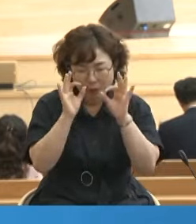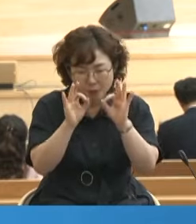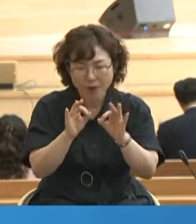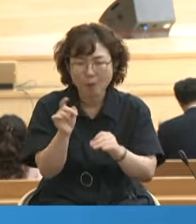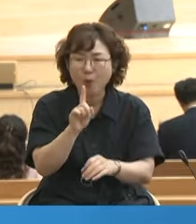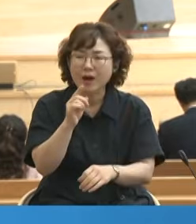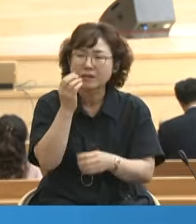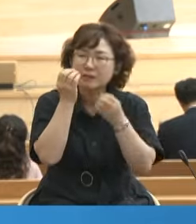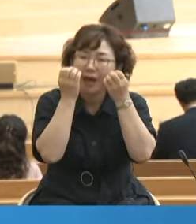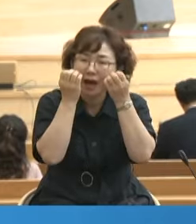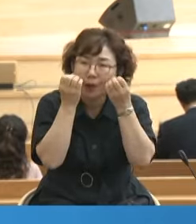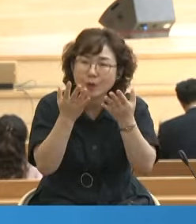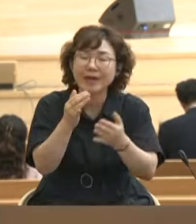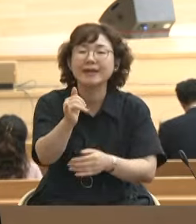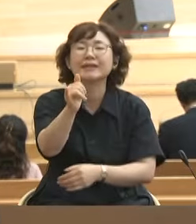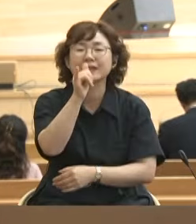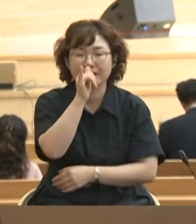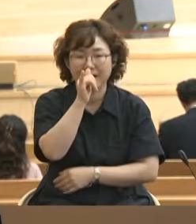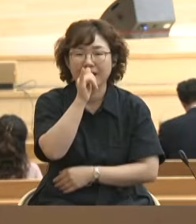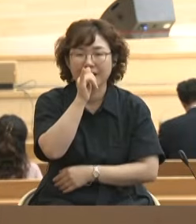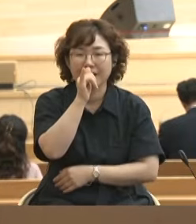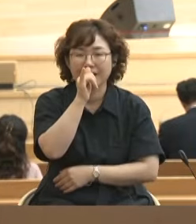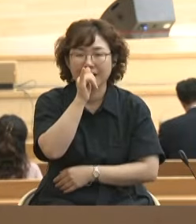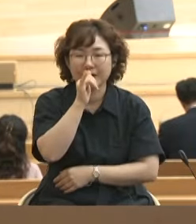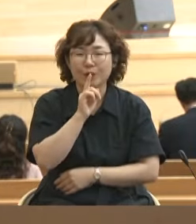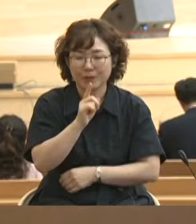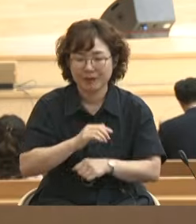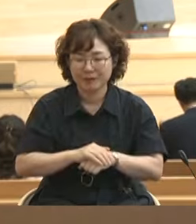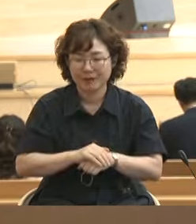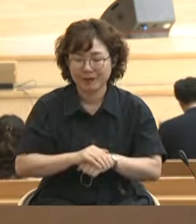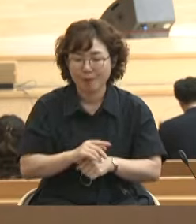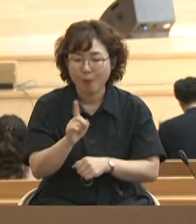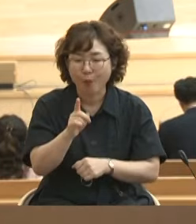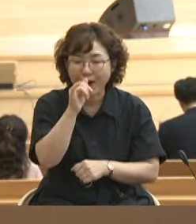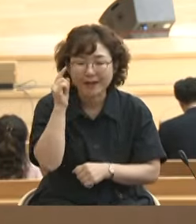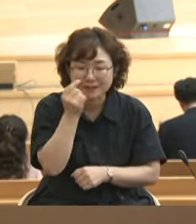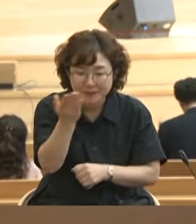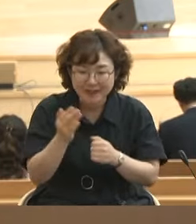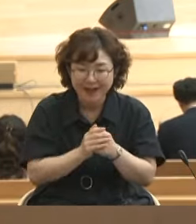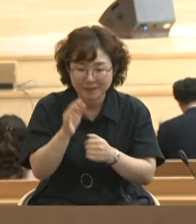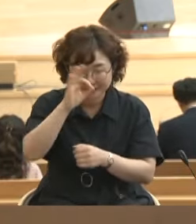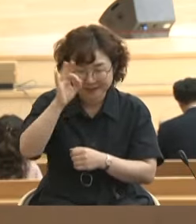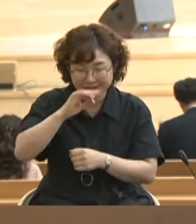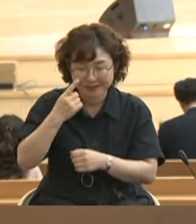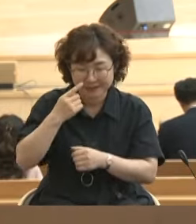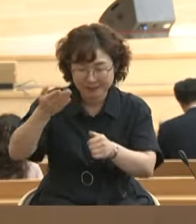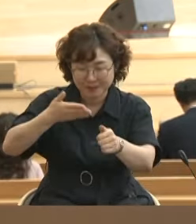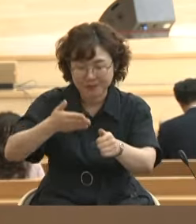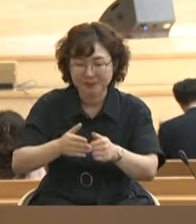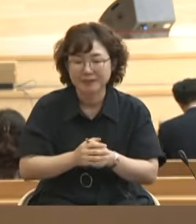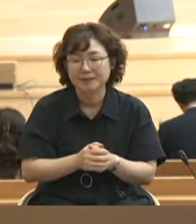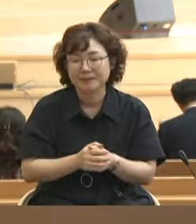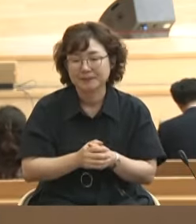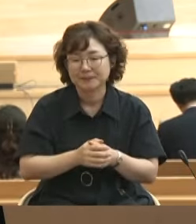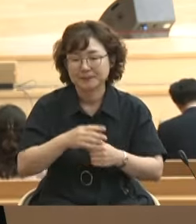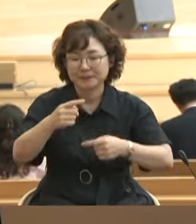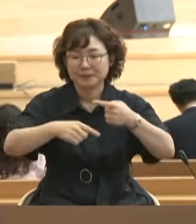새롭게 있다라고 말, 뭐가 있느냐 찾아보세요. 자, 오늘 본문 22장 1절